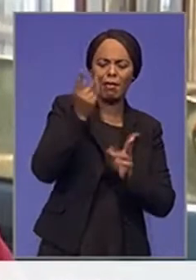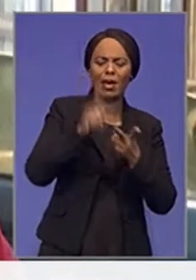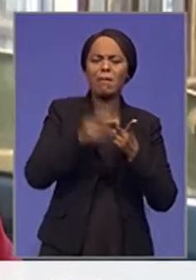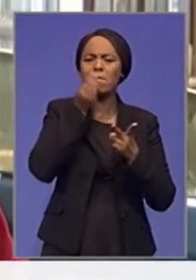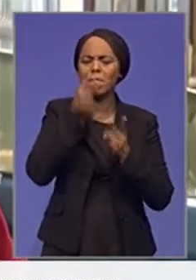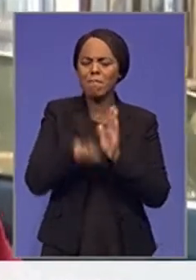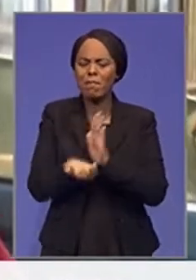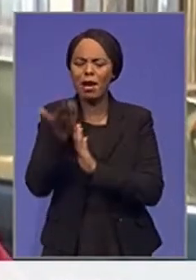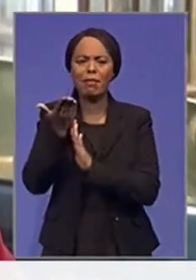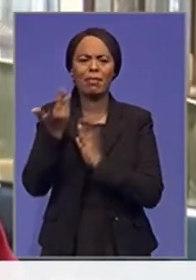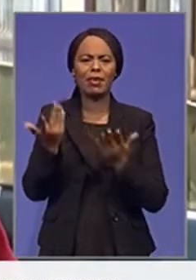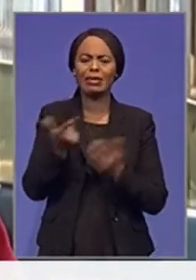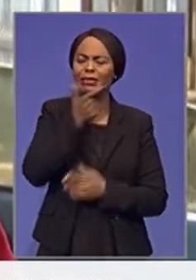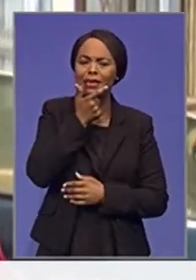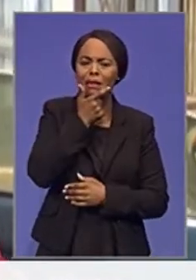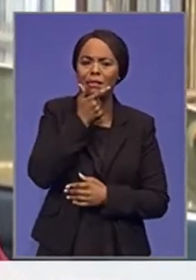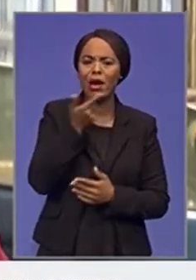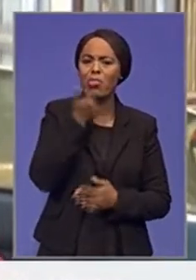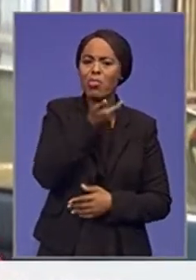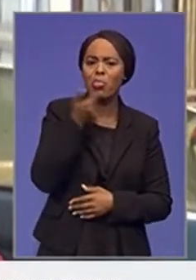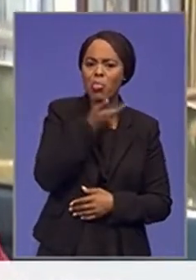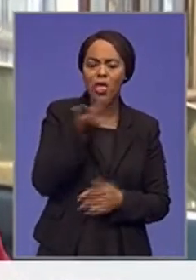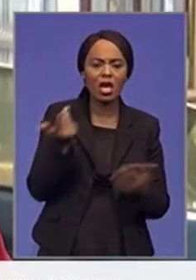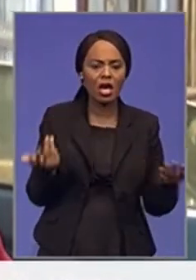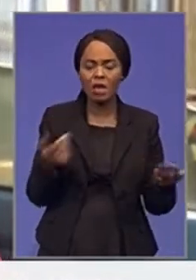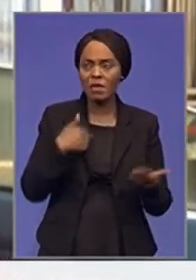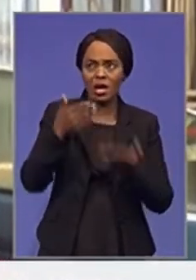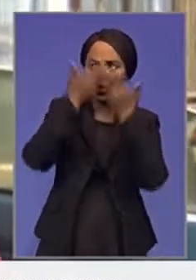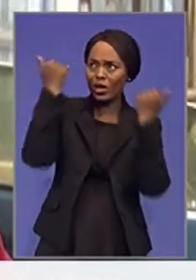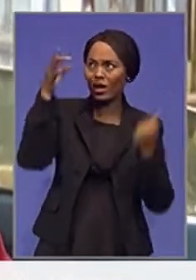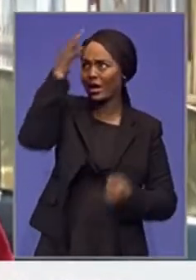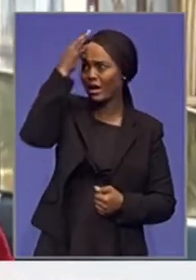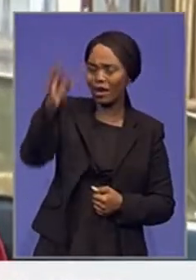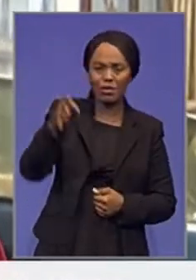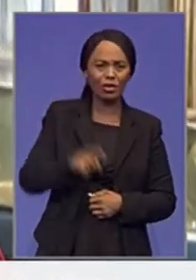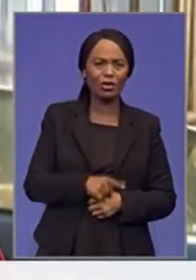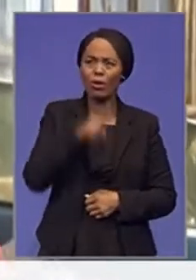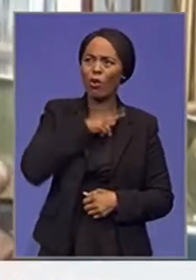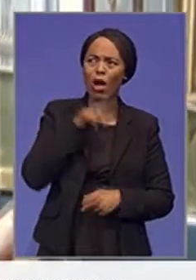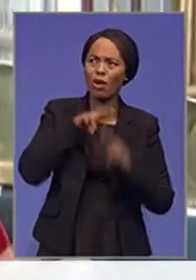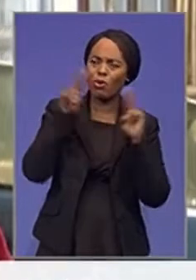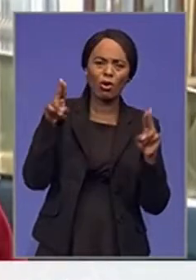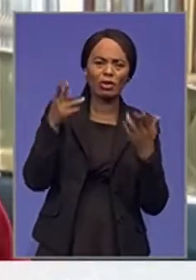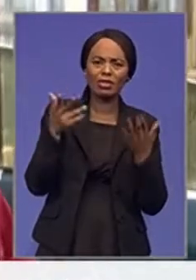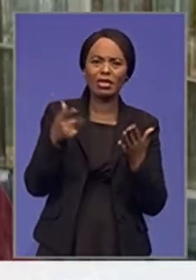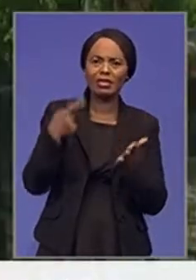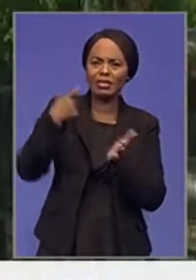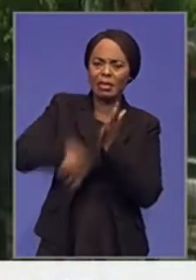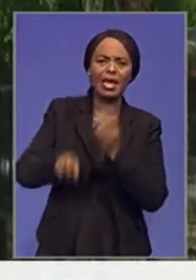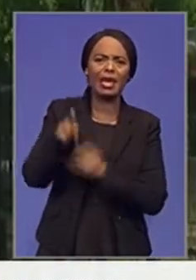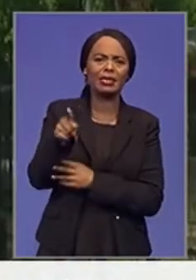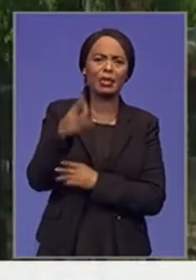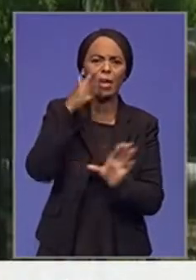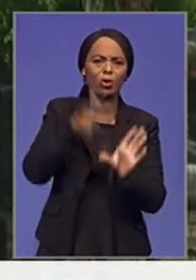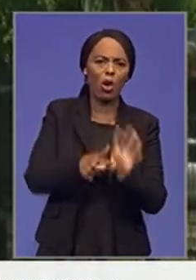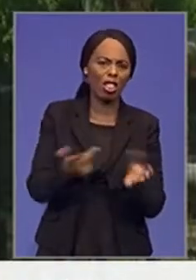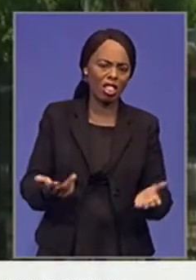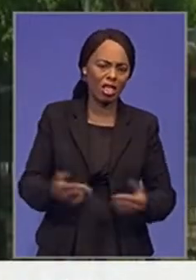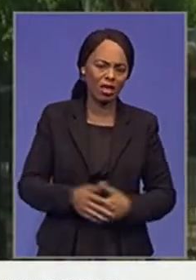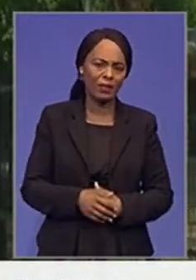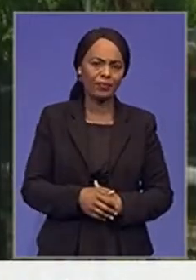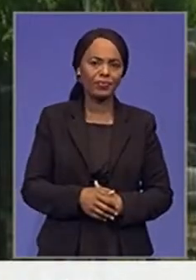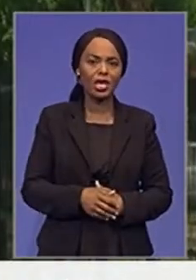tlhatlogile and ra mo December ke rona ke itse gore goreng puso e sa tse tshwetsa gore ba subsidize petrol. Ra ikonomi wa